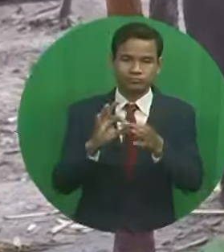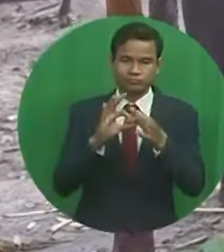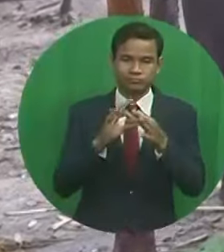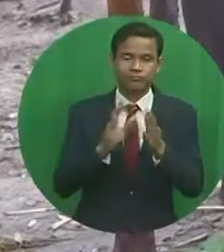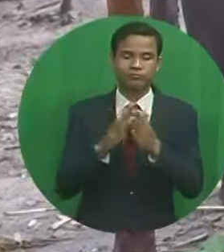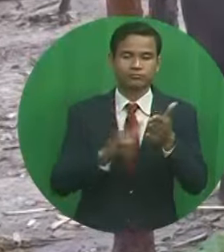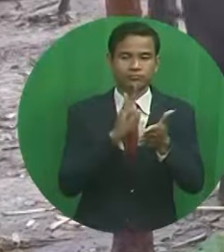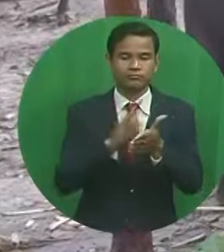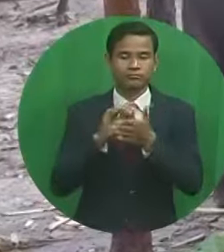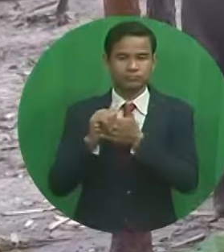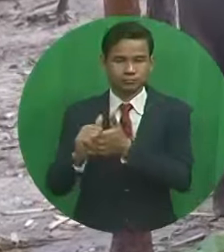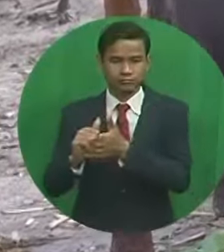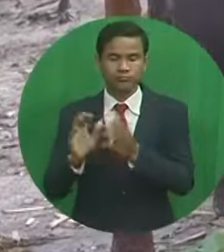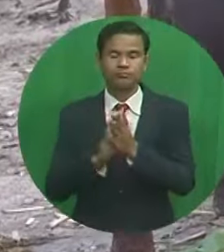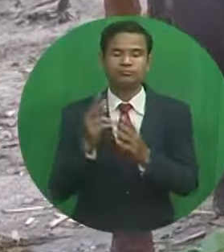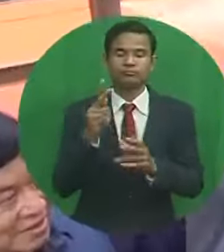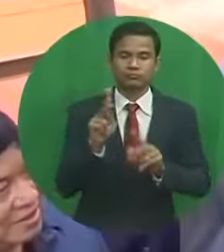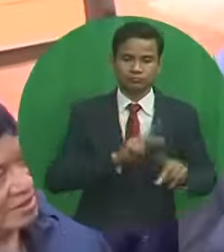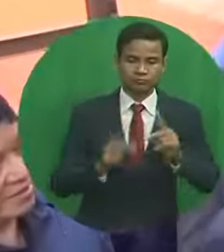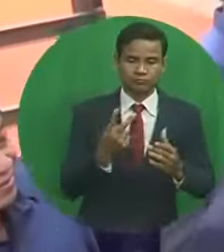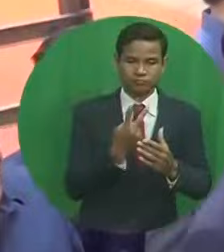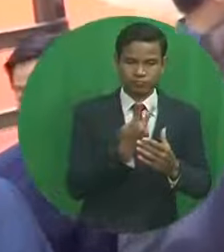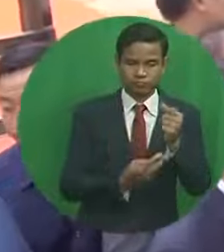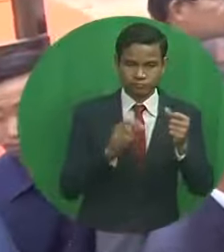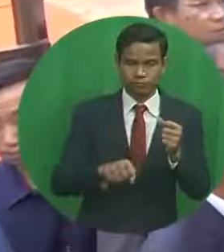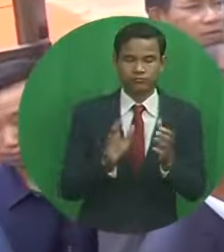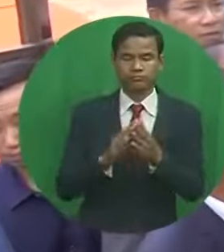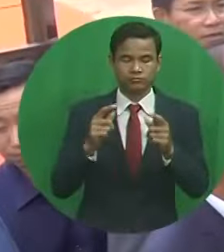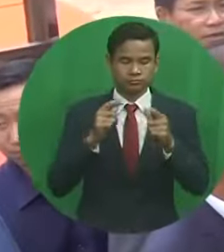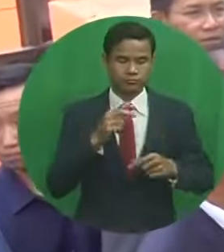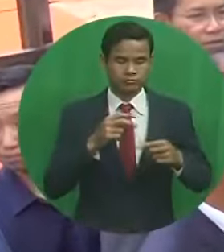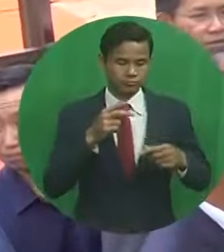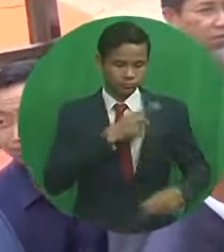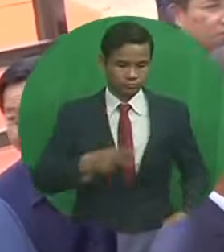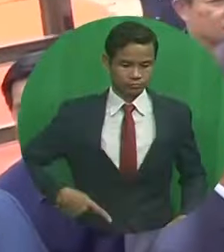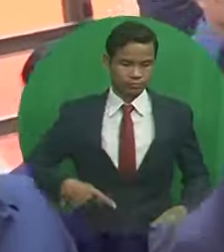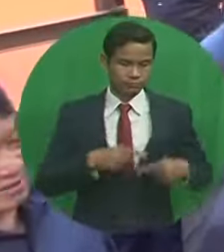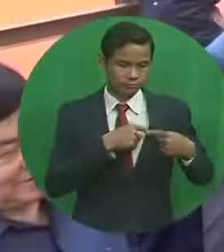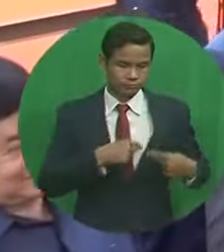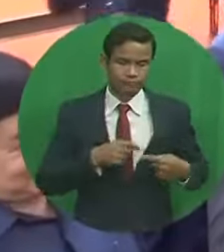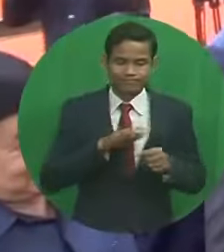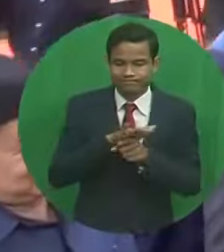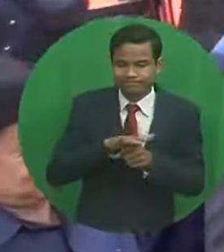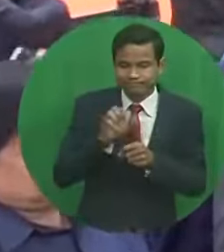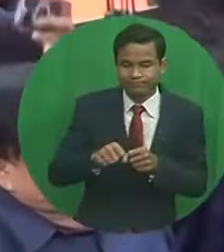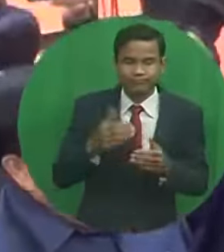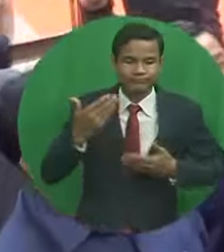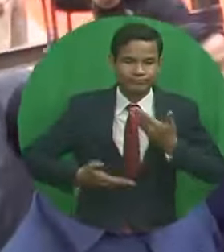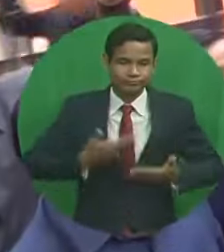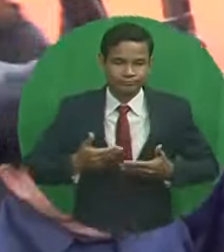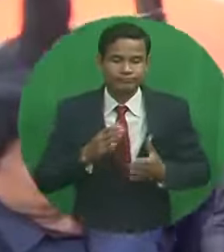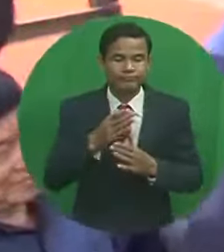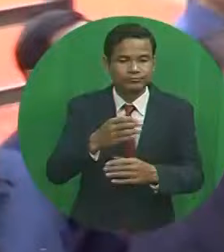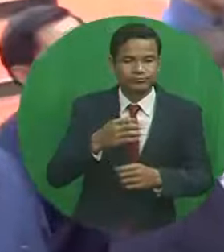ងរដ្ឋាភិបាលនិងប្រជាជាតិទាំងពីរហើយព្រះអង្គទ្រង់សពព្រះរាជរតីដោយសេចក្តីសោមនស្សជាអណែកទទួលដ